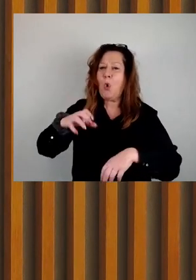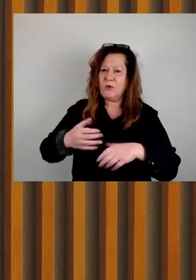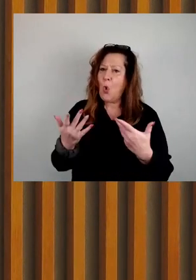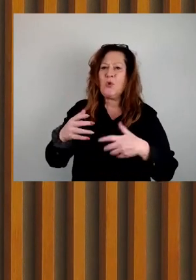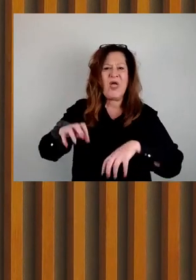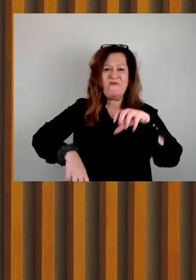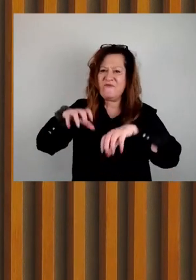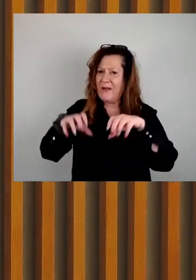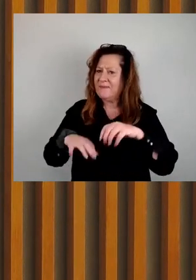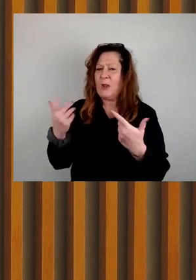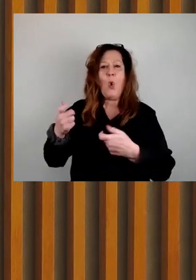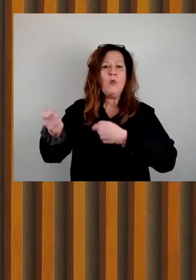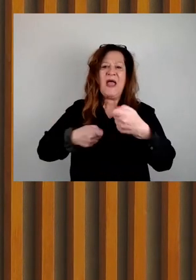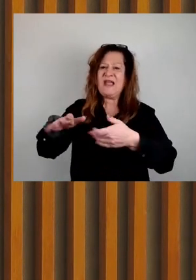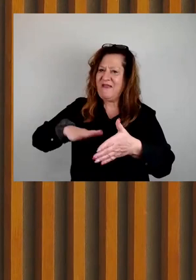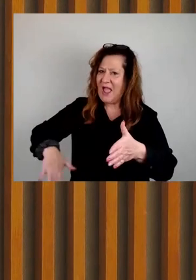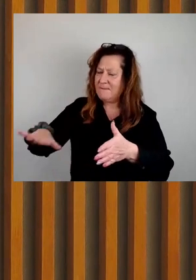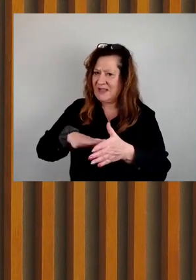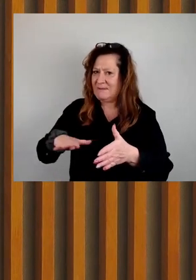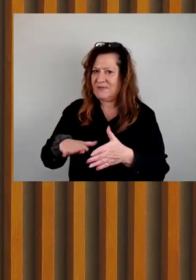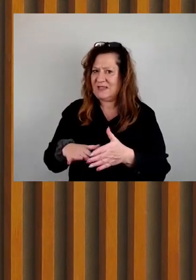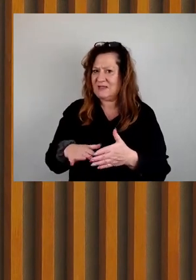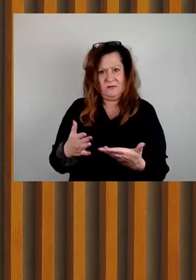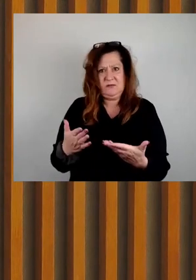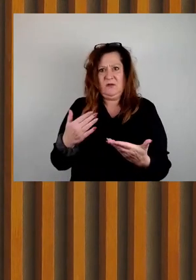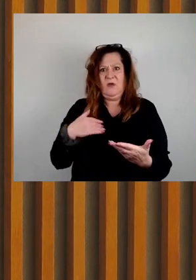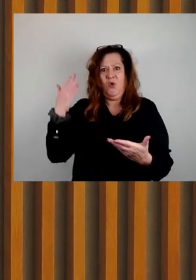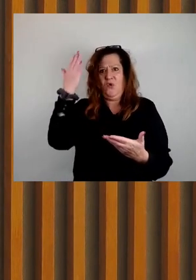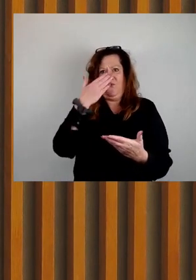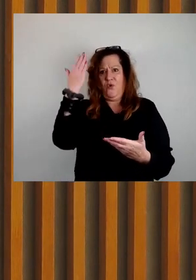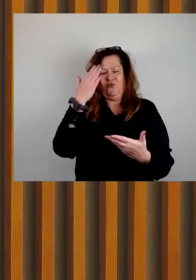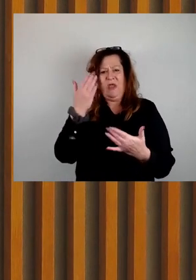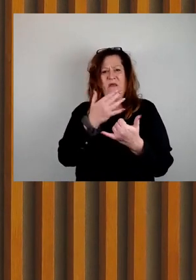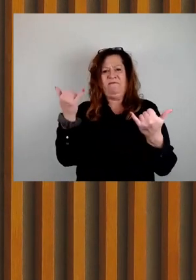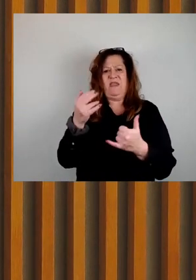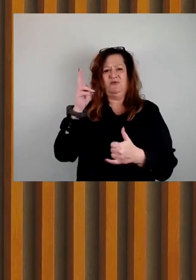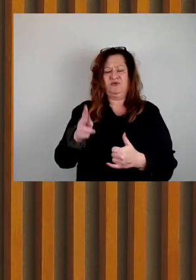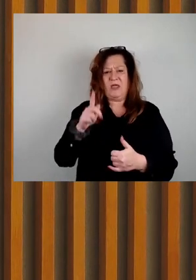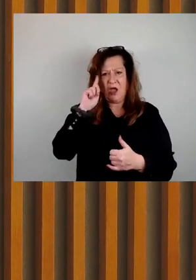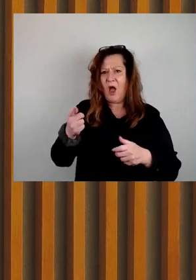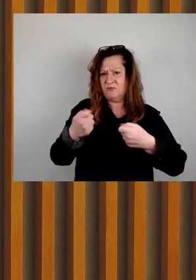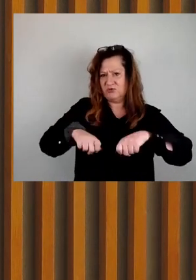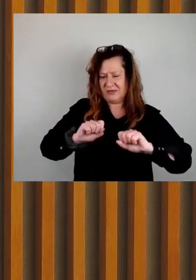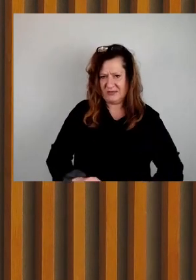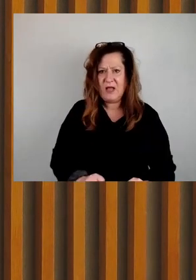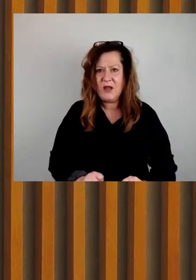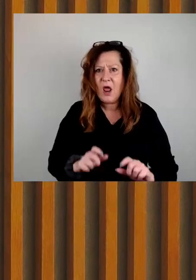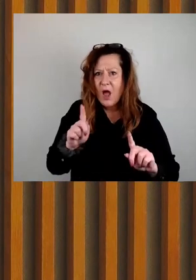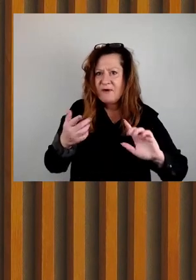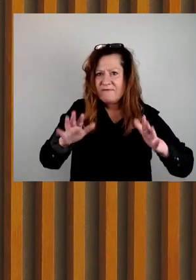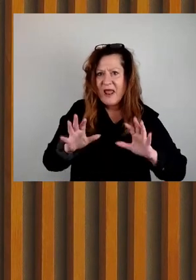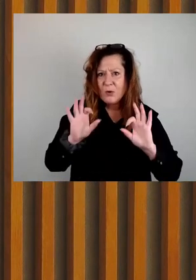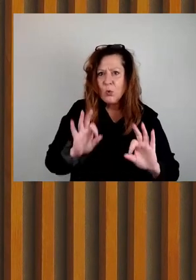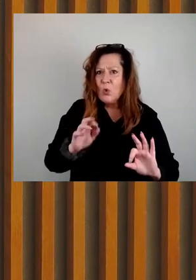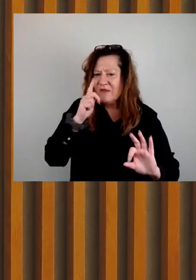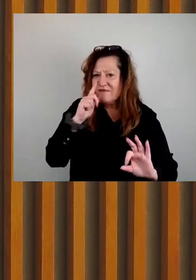Gewerbegebiet, sprengt das meine Vorstellung, wie das durch den Stadtrat geht. Also das geht vielleicht doch ein bisschen weit. Aber vielleicht wäre es gut, wenn Sie sich über die